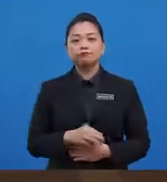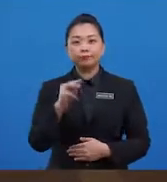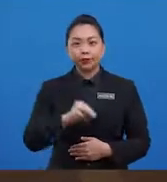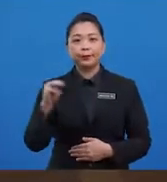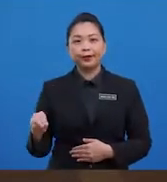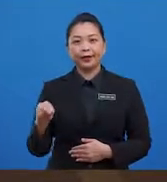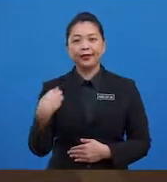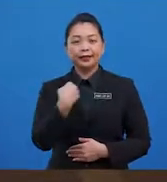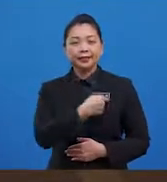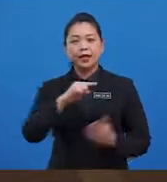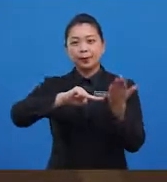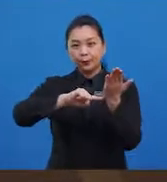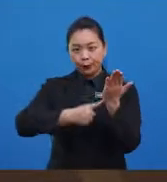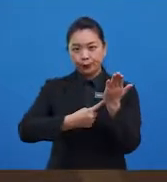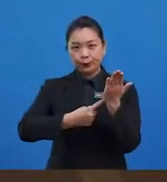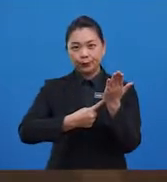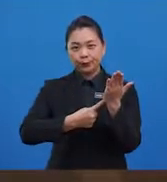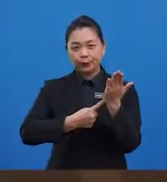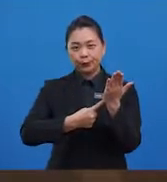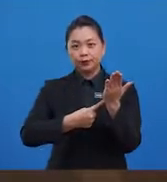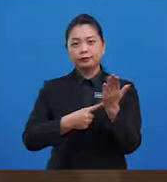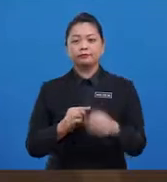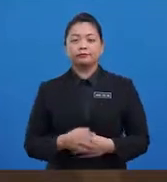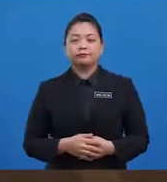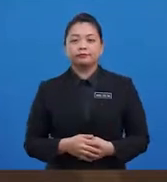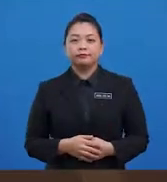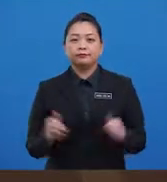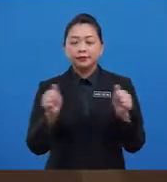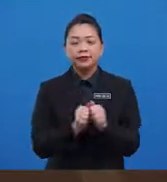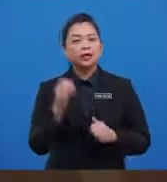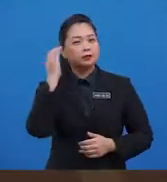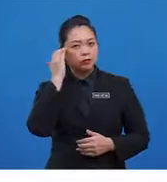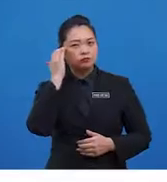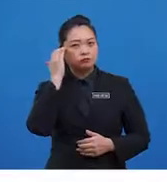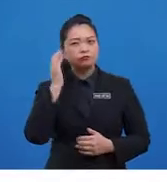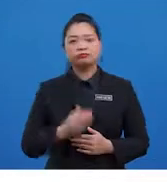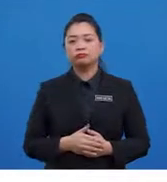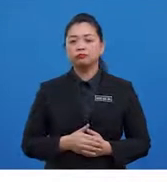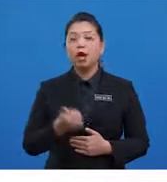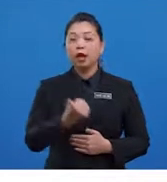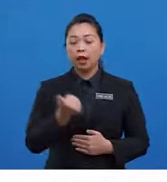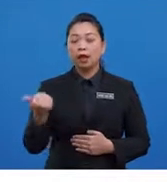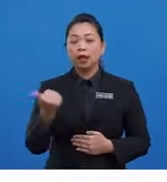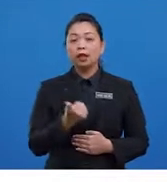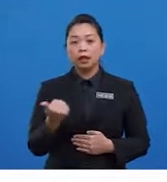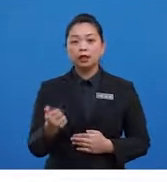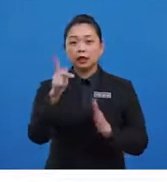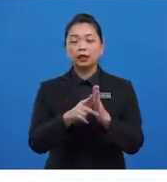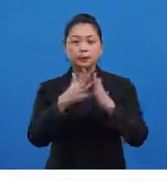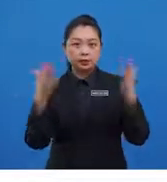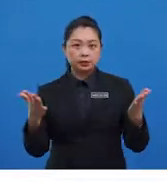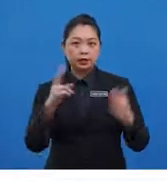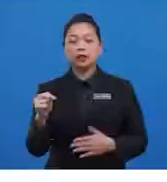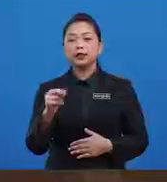Murid-murid, kita mulakan pembelajaran pada hari ini dengan mengetahui tentang alat kebesaran diraja terlebih